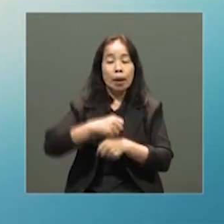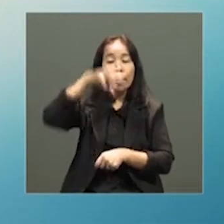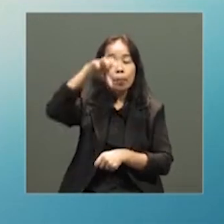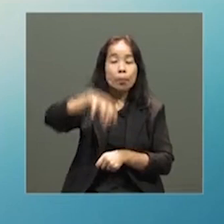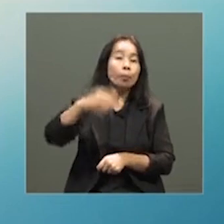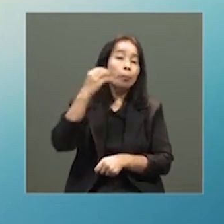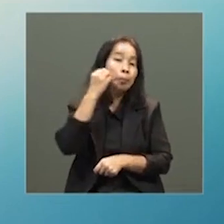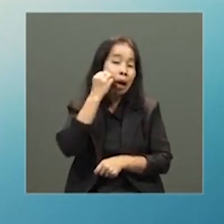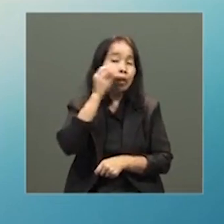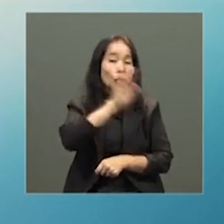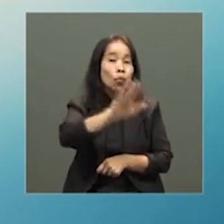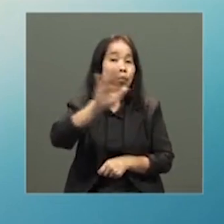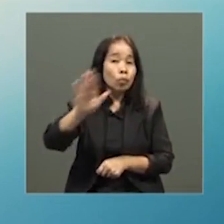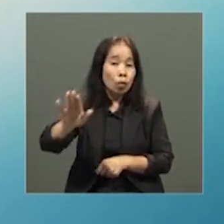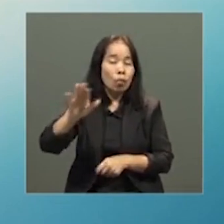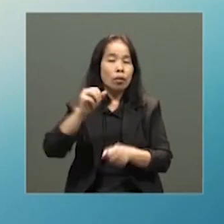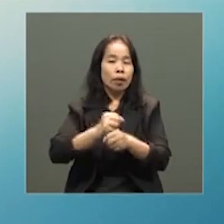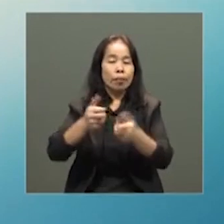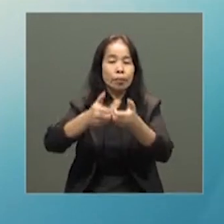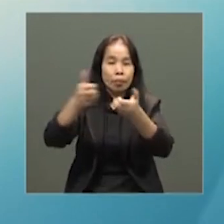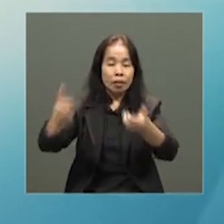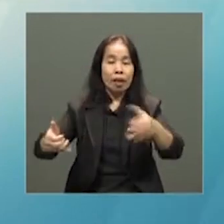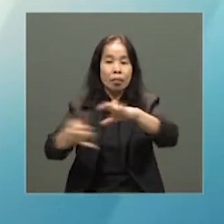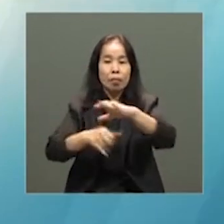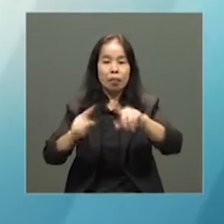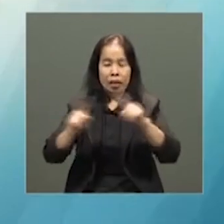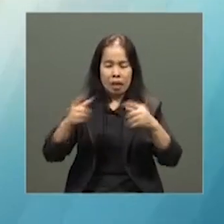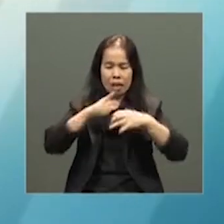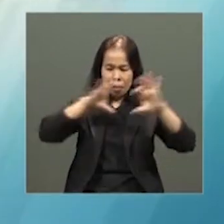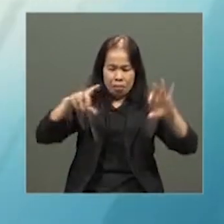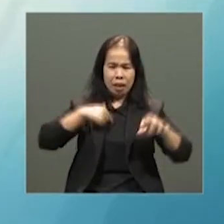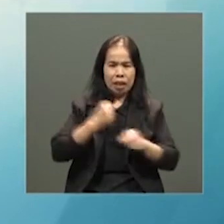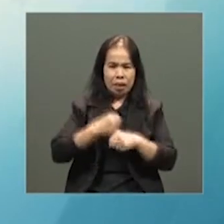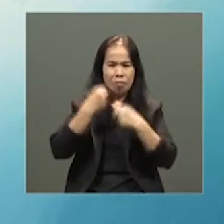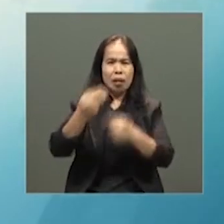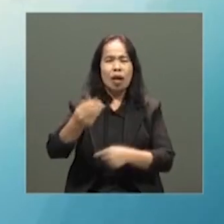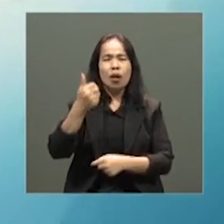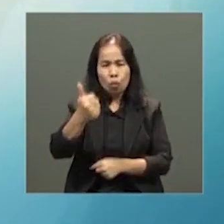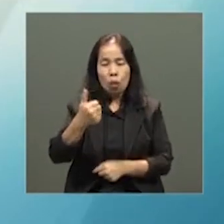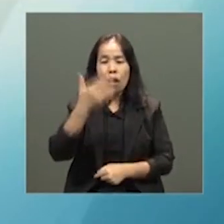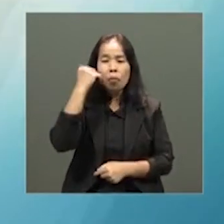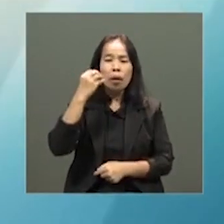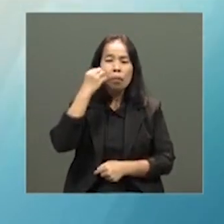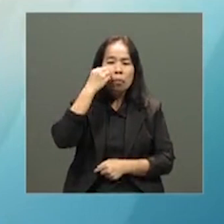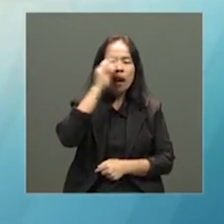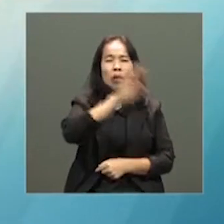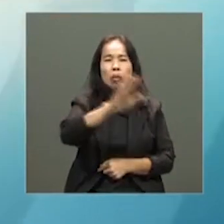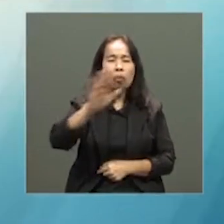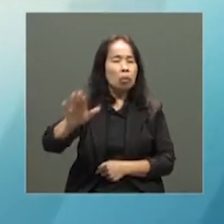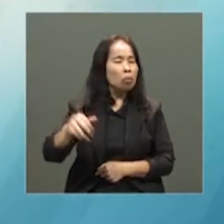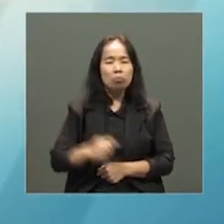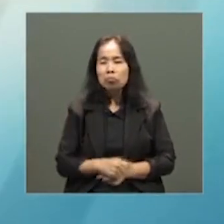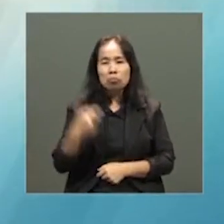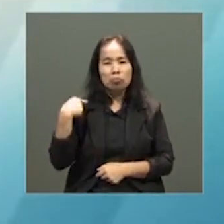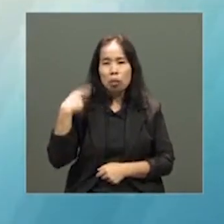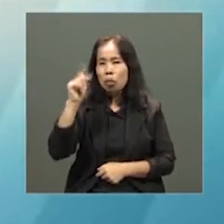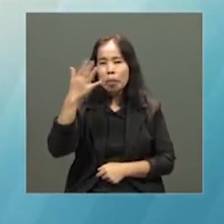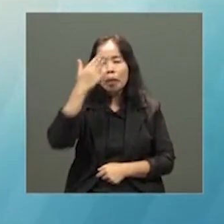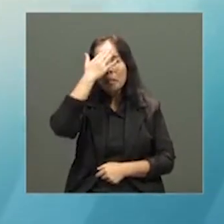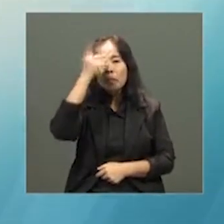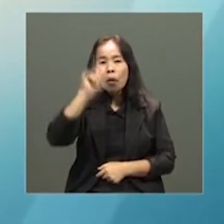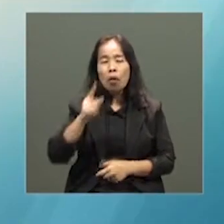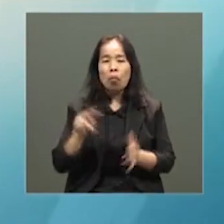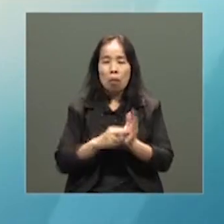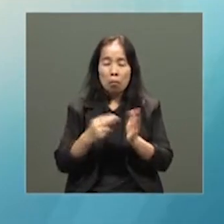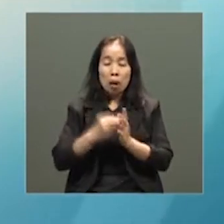ยที่ต่อเนื่องนะครับควรทำก็คือให้รัฐจัดให้เลยถ้าไปอยู่บ้านทั้งหลายเนี่ยตอนนี้ไม่ได้ช่วยแล้วนะครับเพราะว่าท่านเองอาจจะไม่